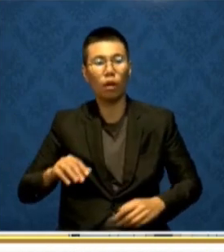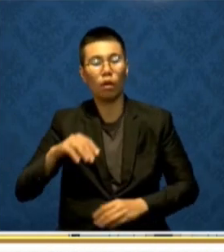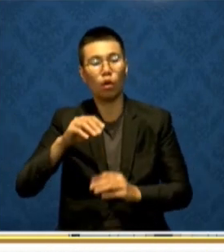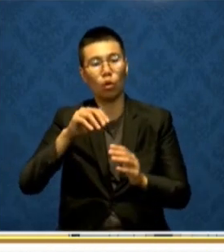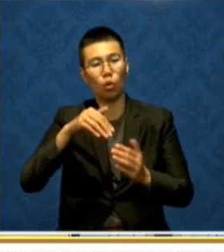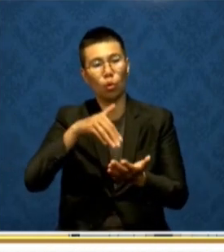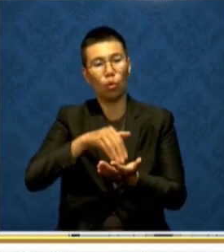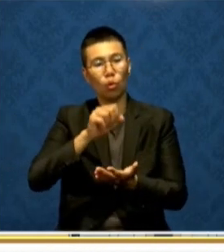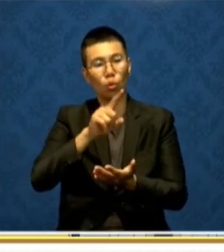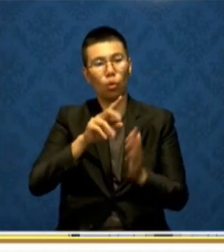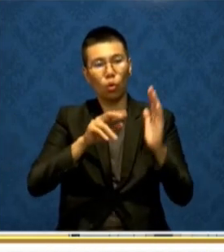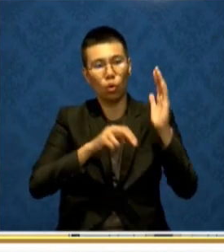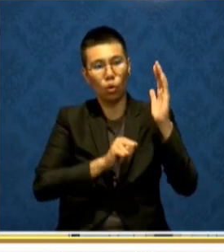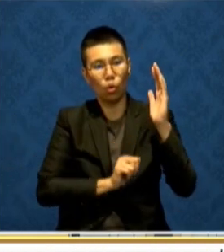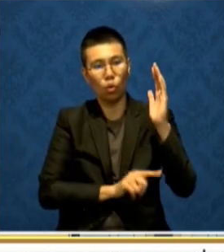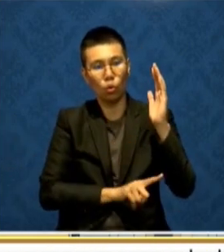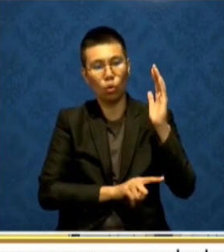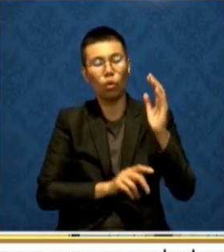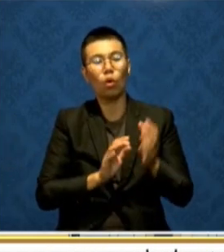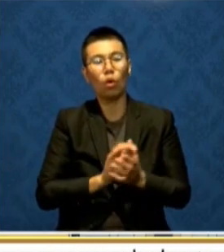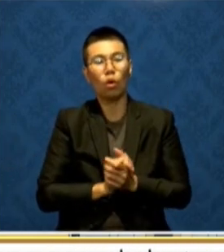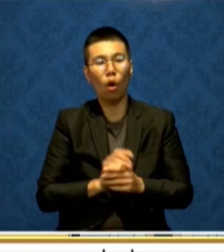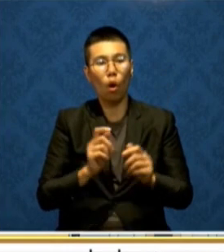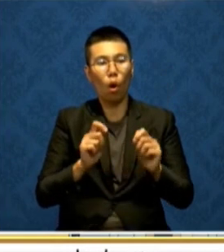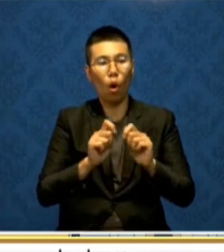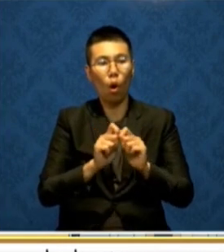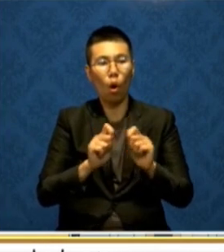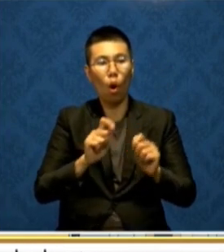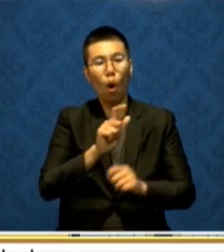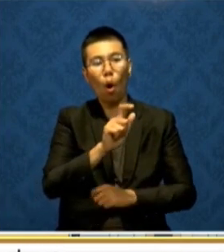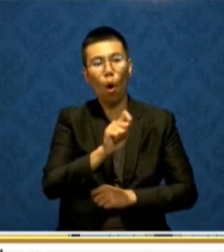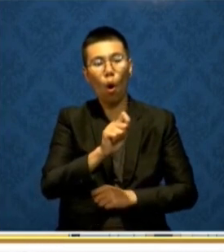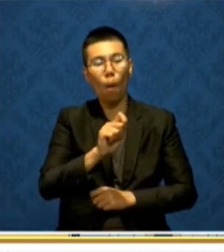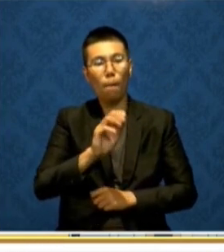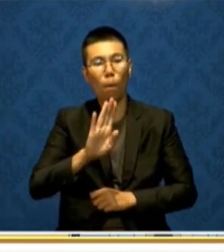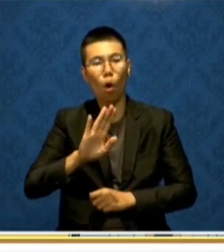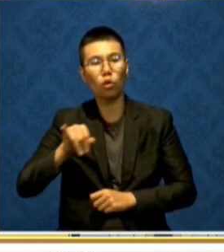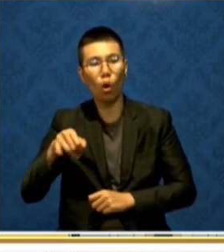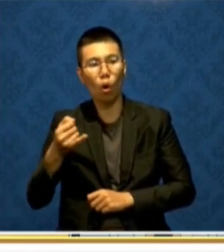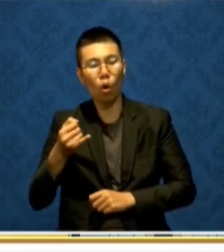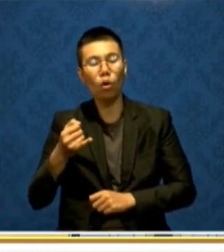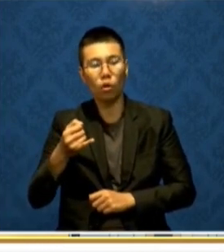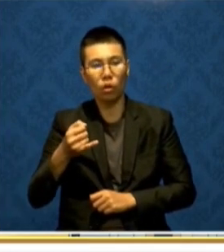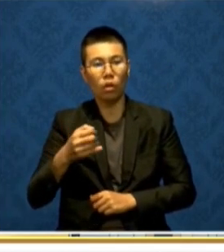ส่แรอมจัหวัดคงการสรอสนที่ก็เจ้าของยนนเส้นนี้อยู่